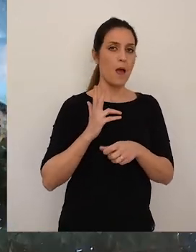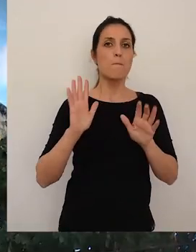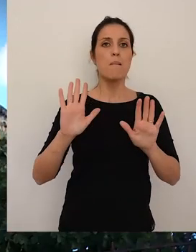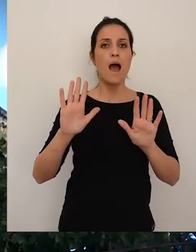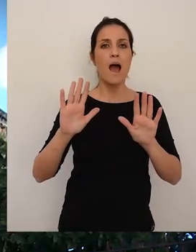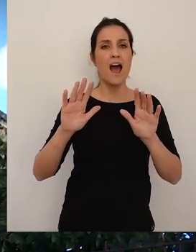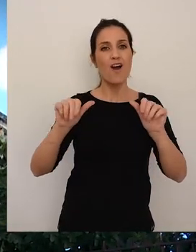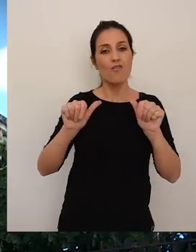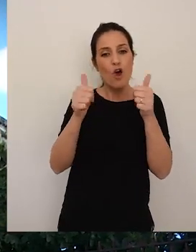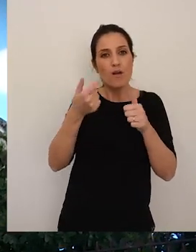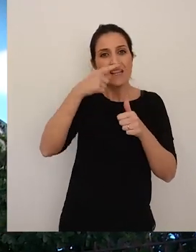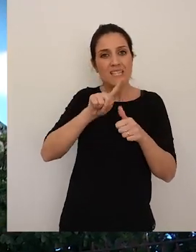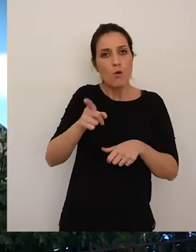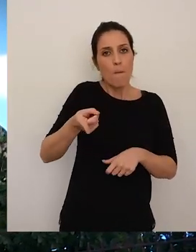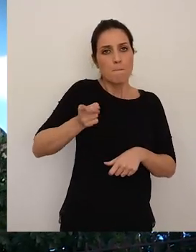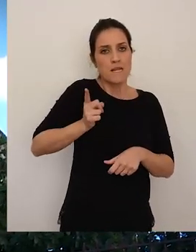impianto militaresco.